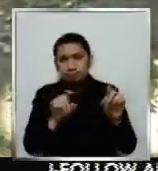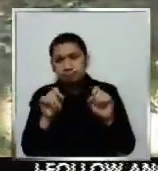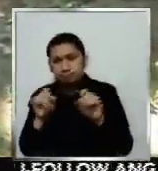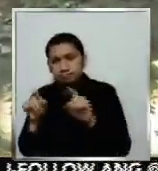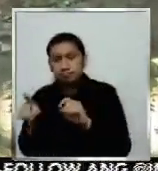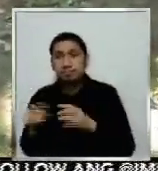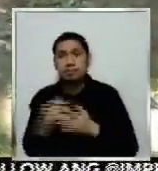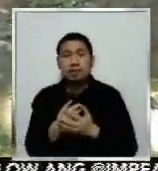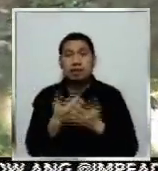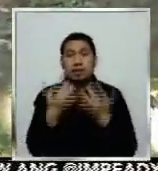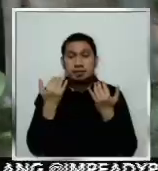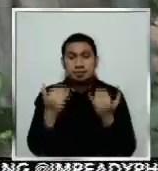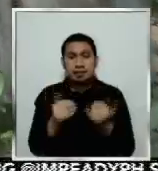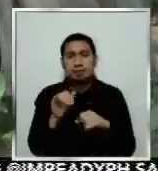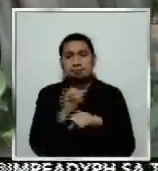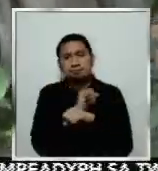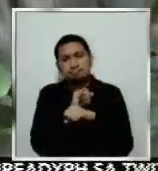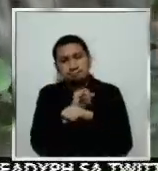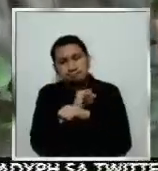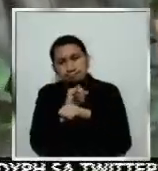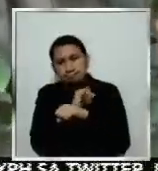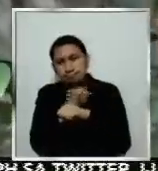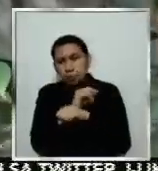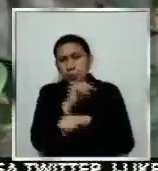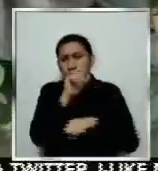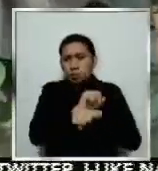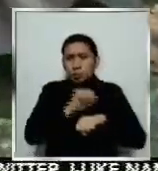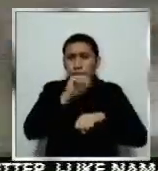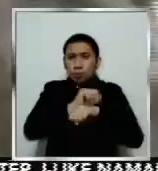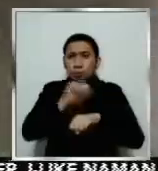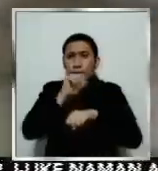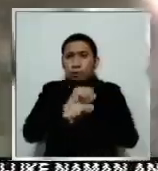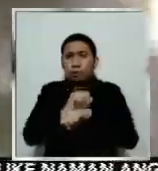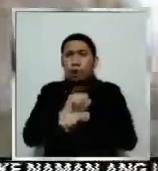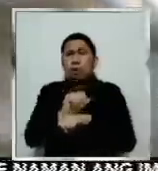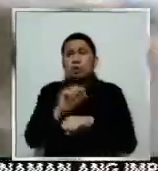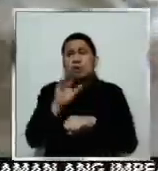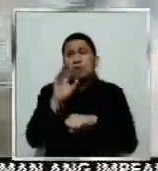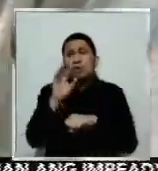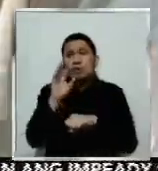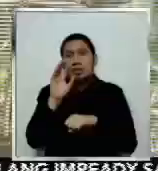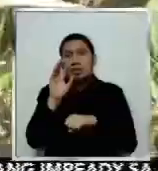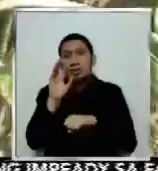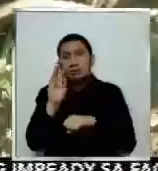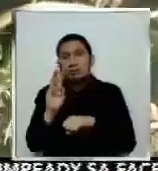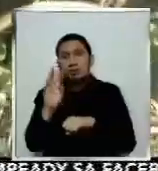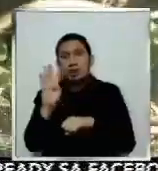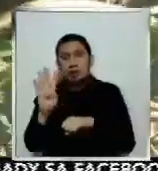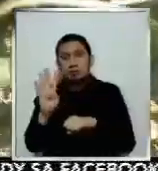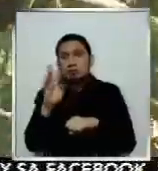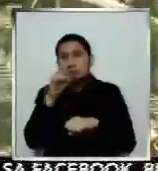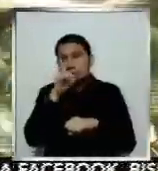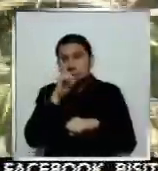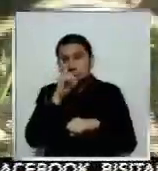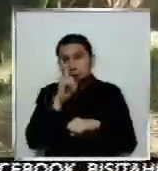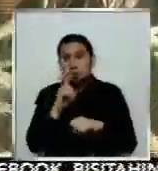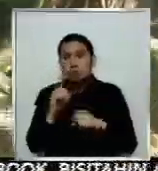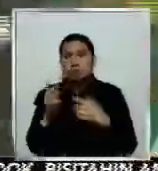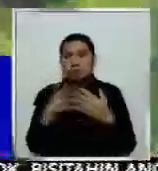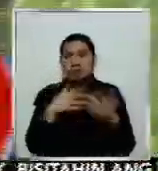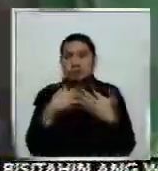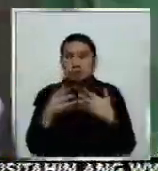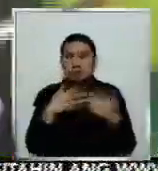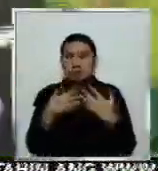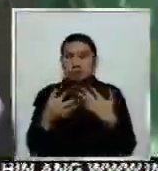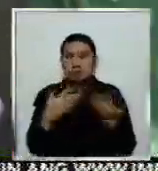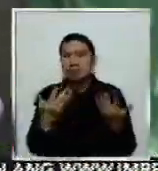Nagsisika pa rin maghanap buhay ang 54 na taong gulang na si Felicidad Landicho. Kahit hindi pa rin nawawala ang banta